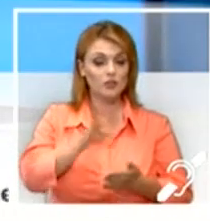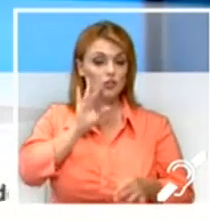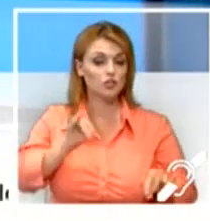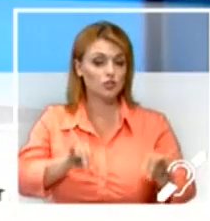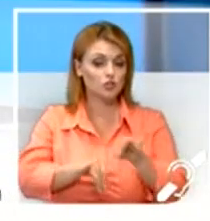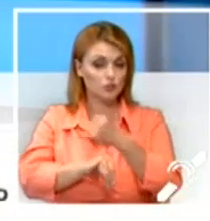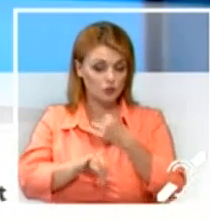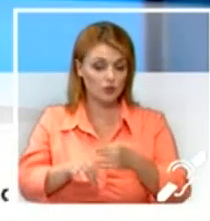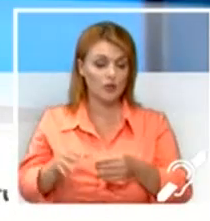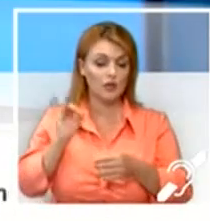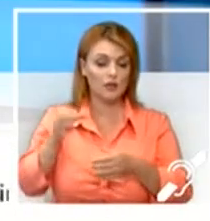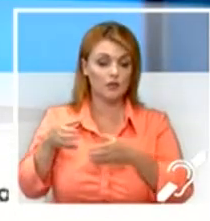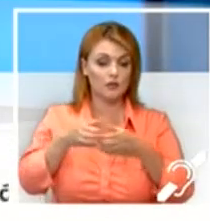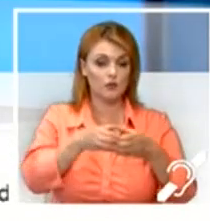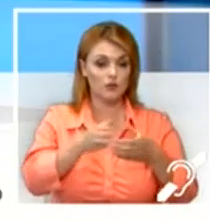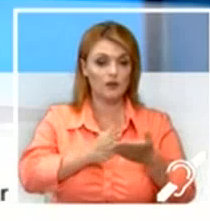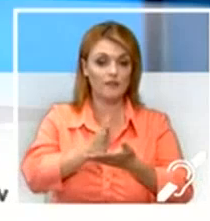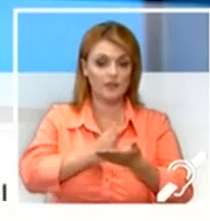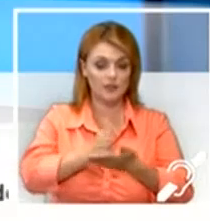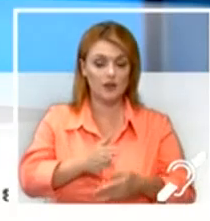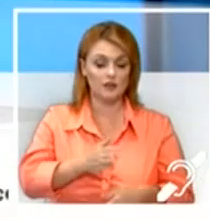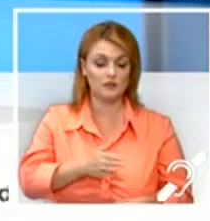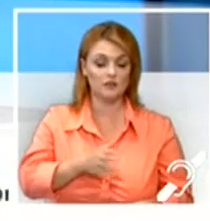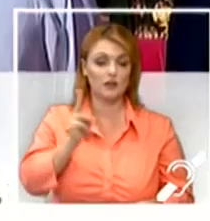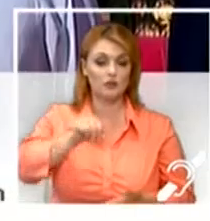de veterani. Cu lacrimi în ochi, el a cântat.